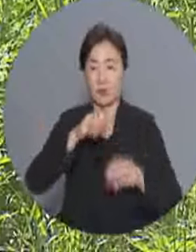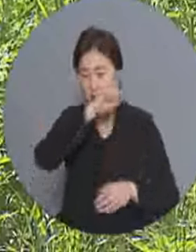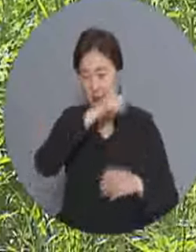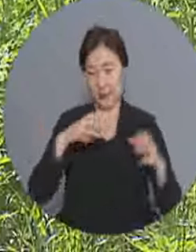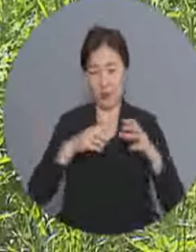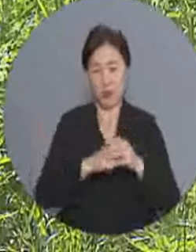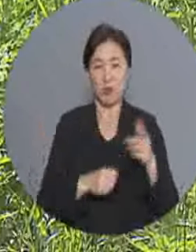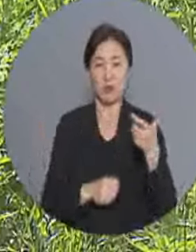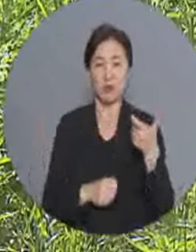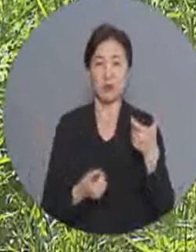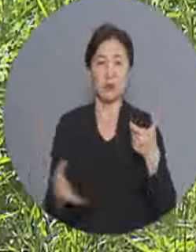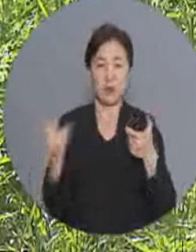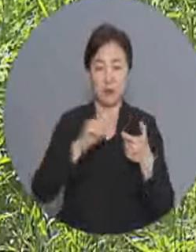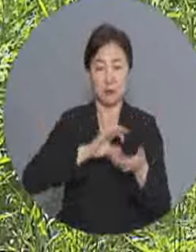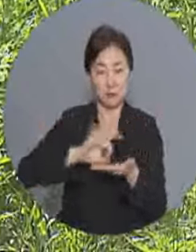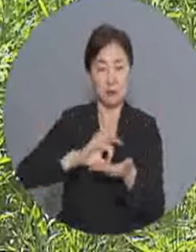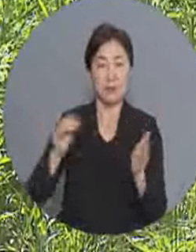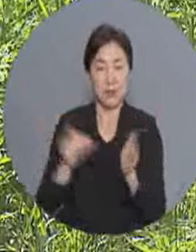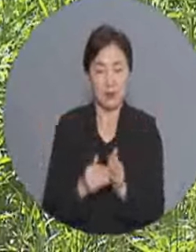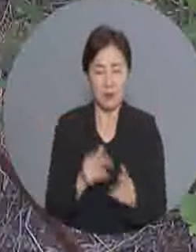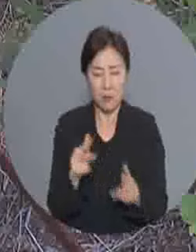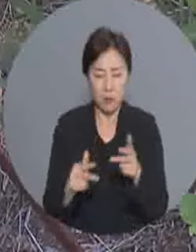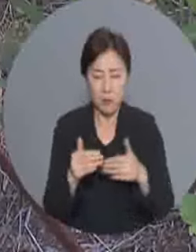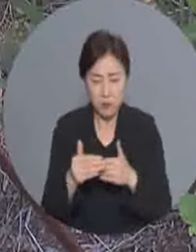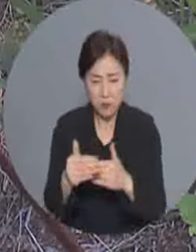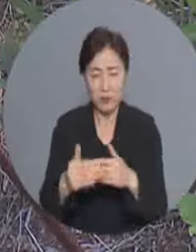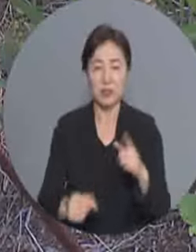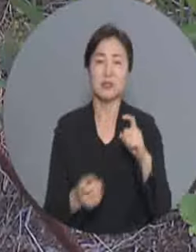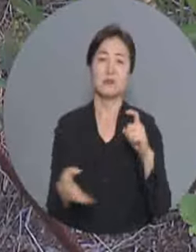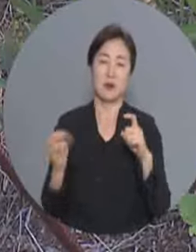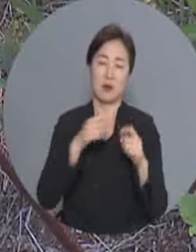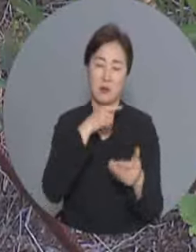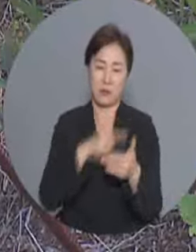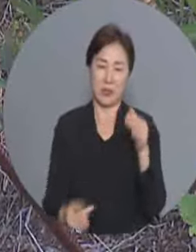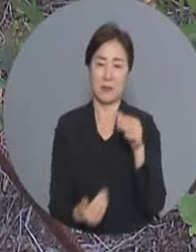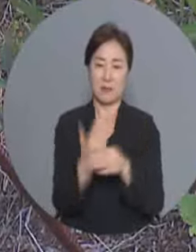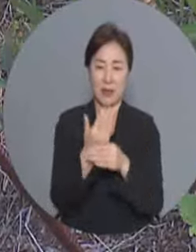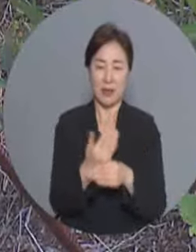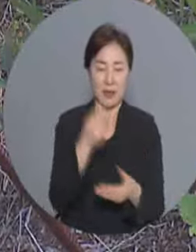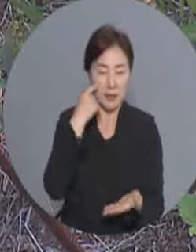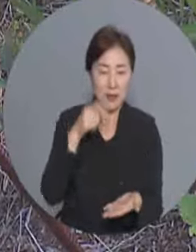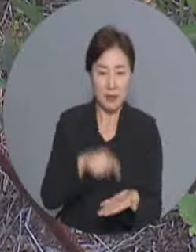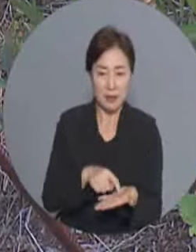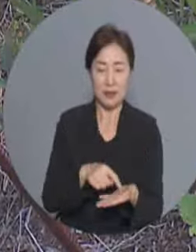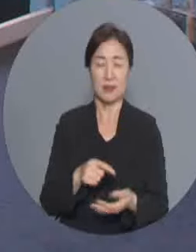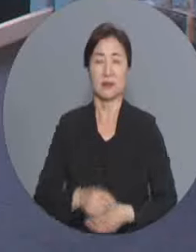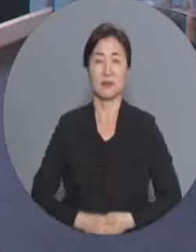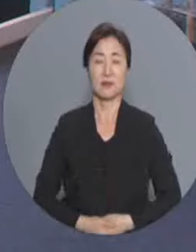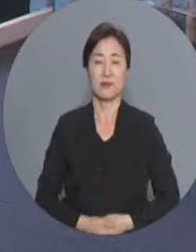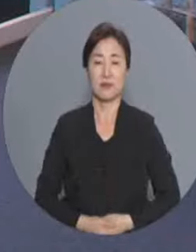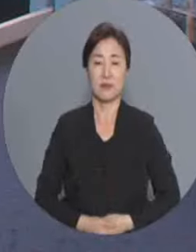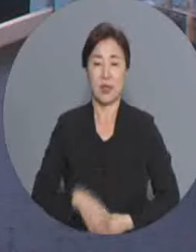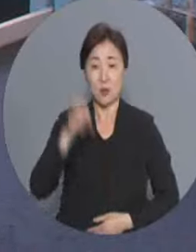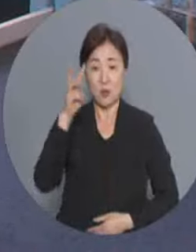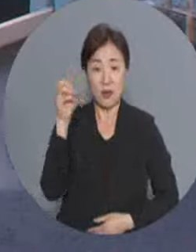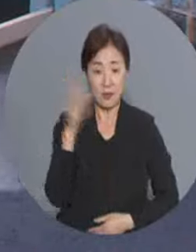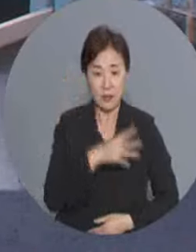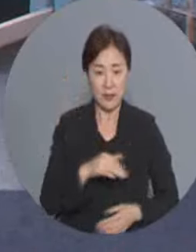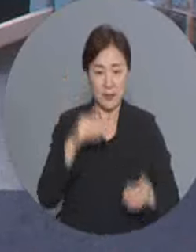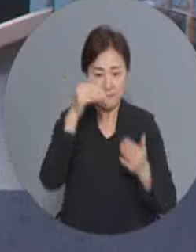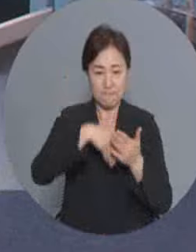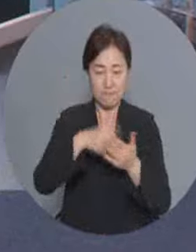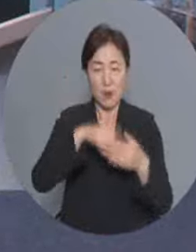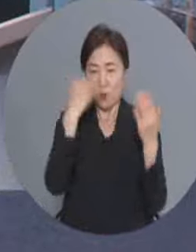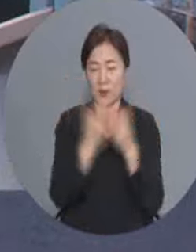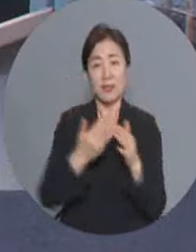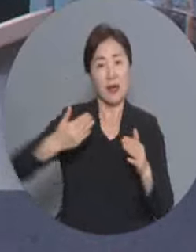투입됐는데 사업 진행 과정에서 광양시가 10억 원의 손실을 입은 사실이 뒤늦게 드러났습니다. 광양시가 공사가